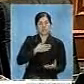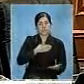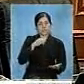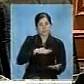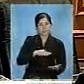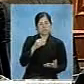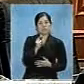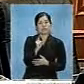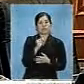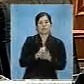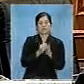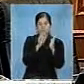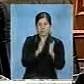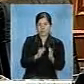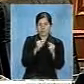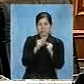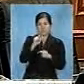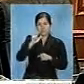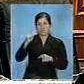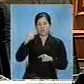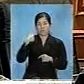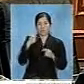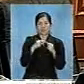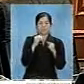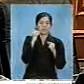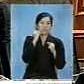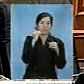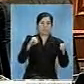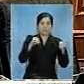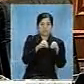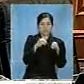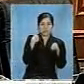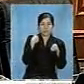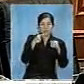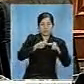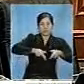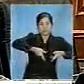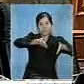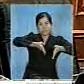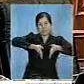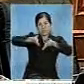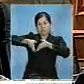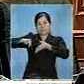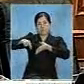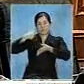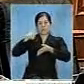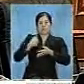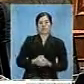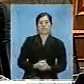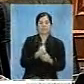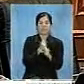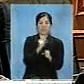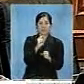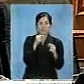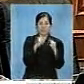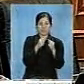นจำนวนนับหลายล้านคนบางทีอาจจะบ้านติดอยู่กับห้องแถวอีกห้องหนึ่งซึ่งก็นำไปทำให้เกิดค่าเ